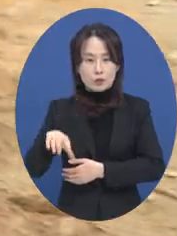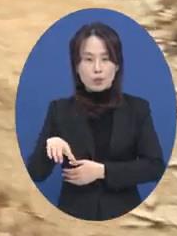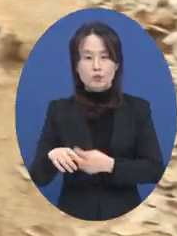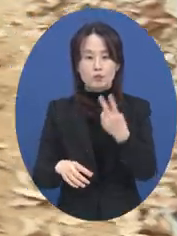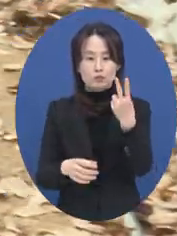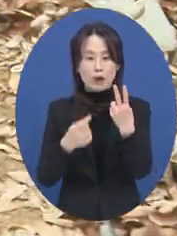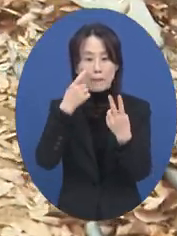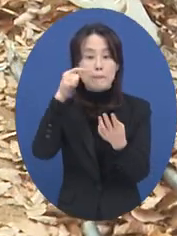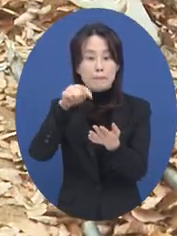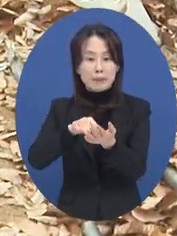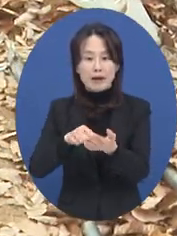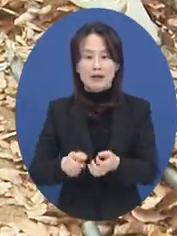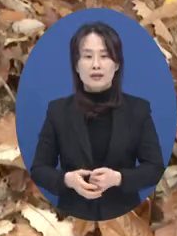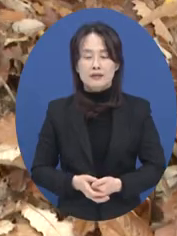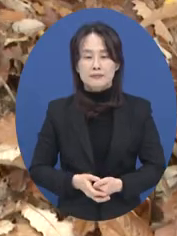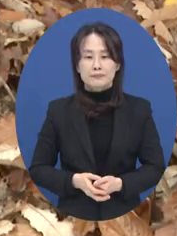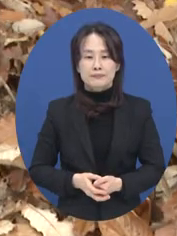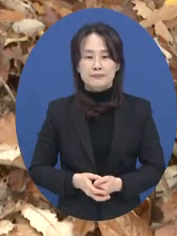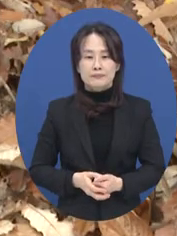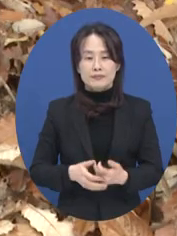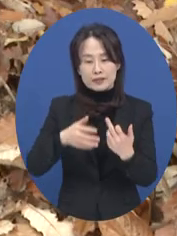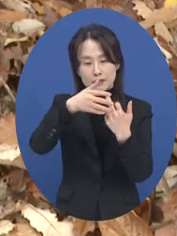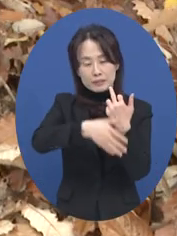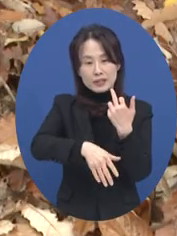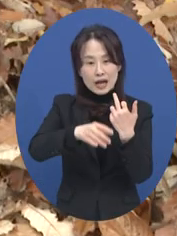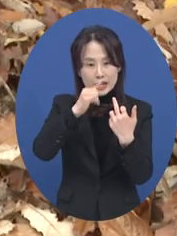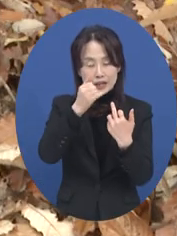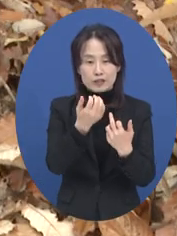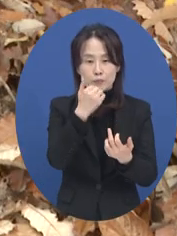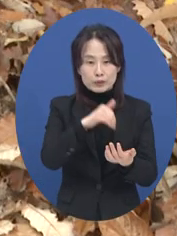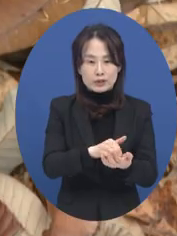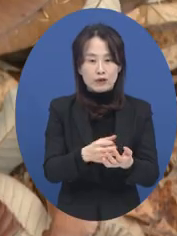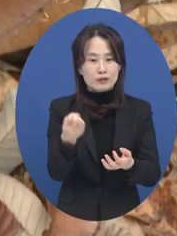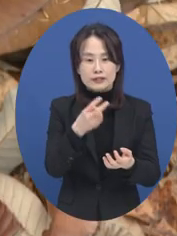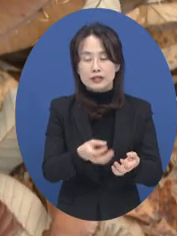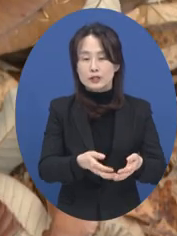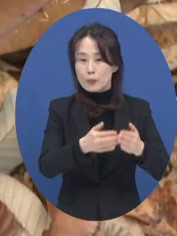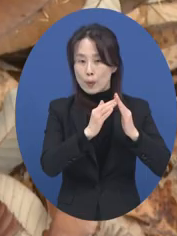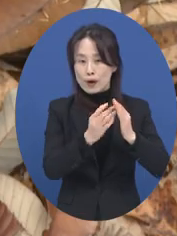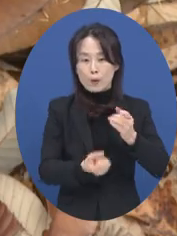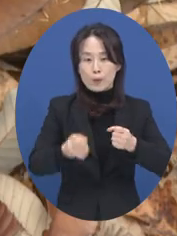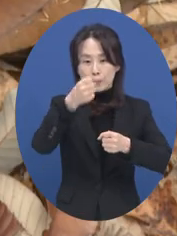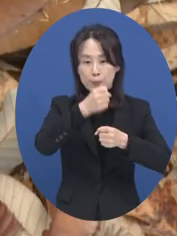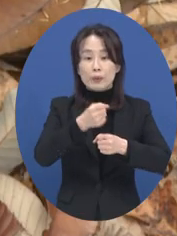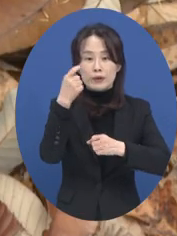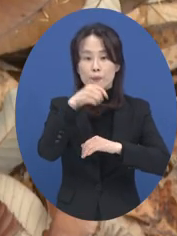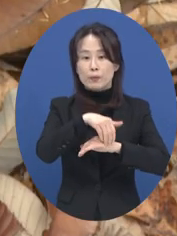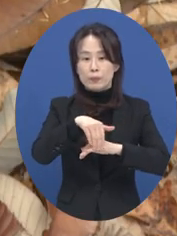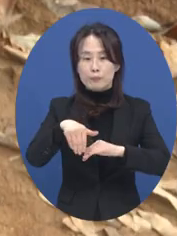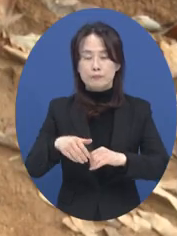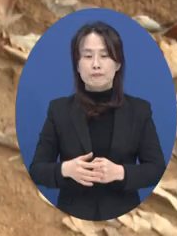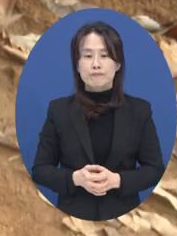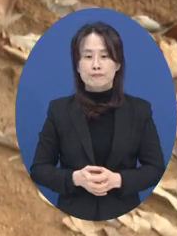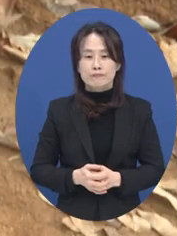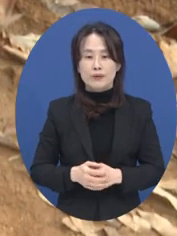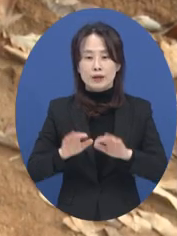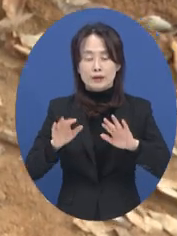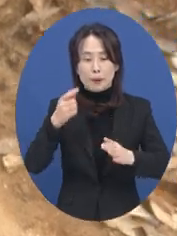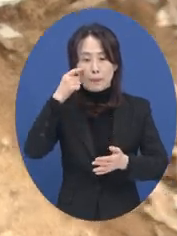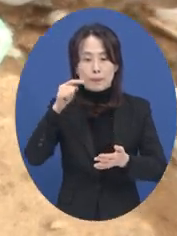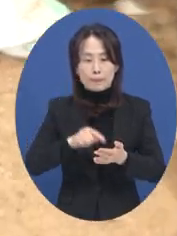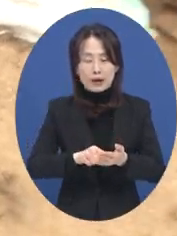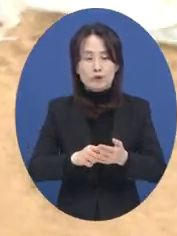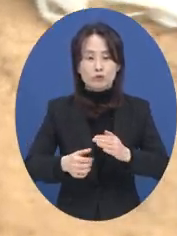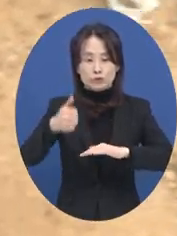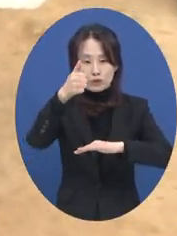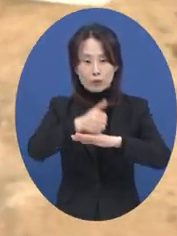자리도 두 개소 확인했습니다. 산비탈에 쓰러진 비석을 세워 태실 원형을 복원할 예정. 경기도는 이번